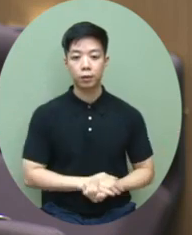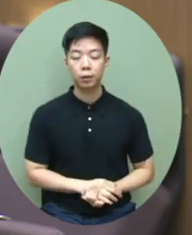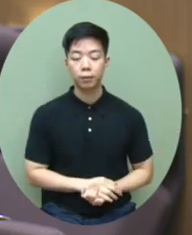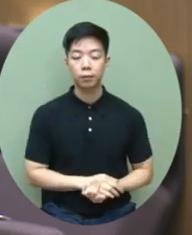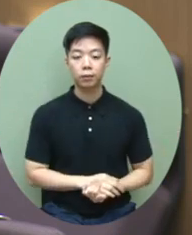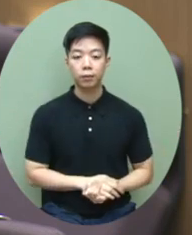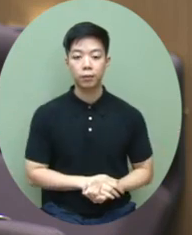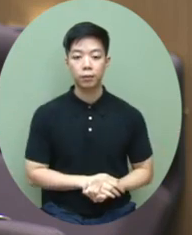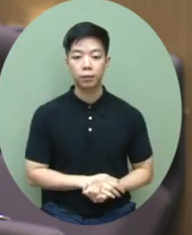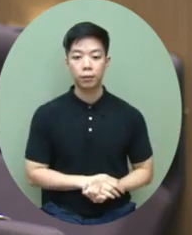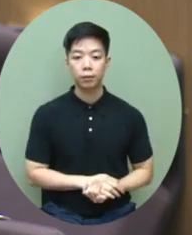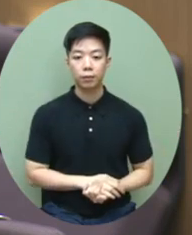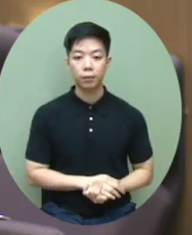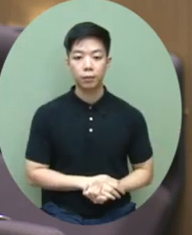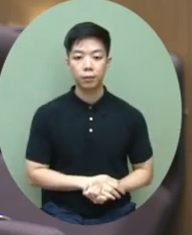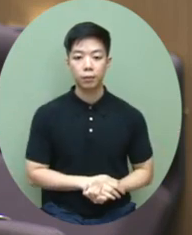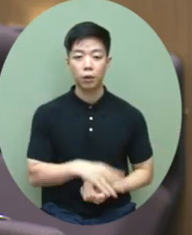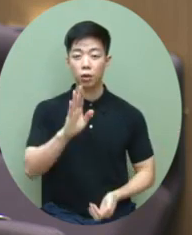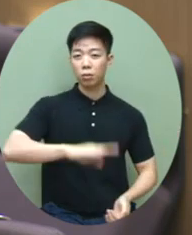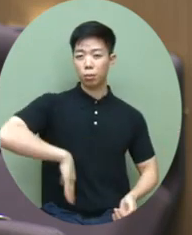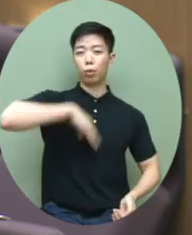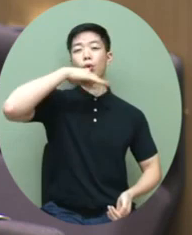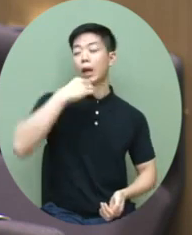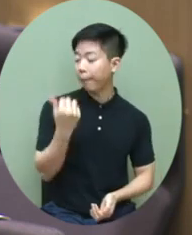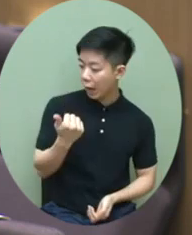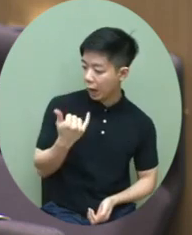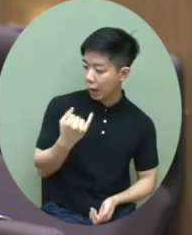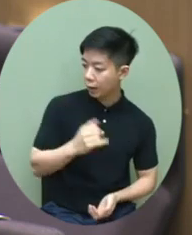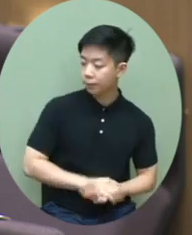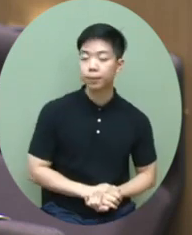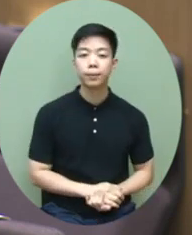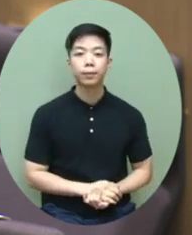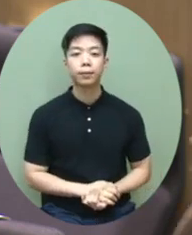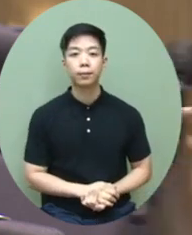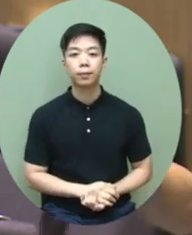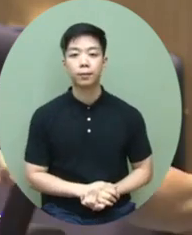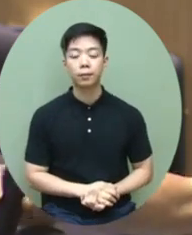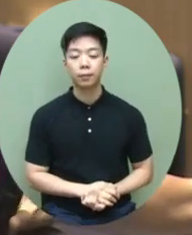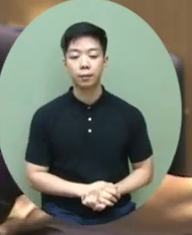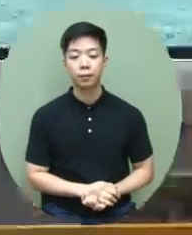經差唔多要揾新酒店啊，或者係即係個容量嗰度係講多少少咧？唔該。